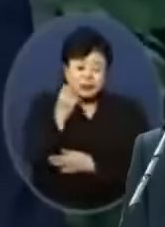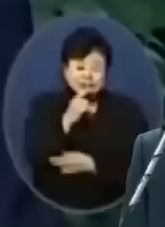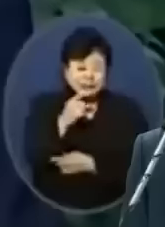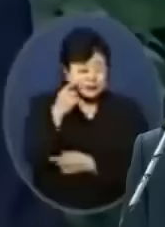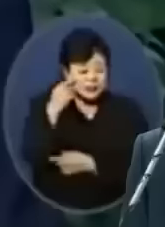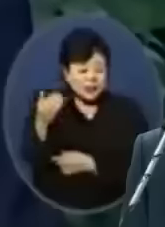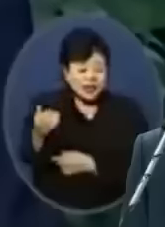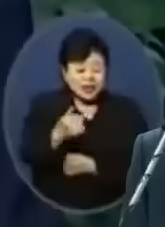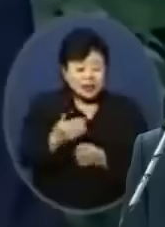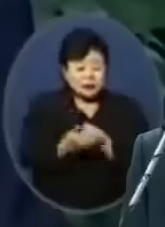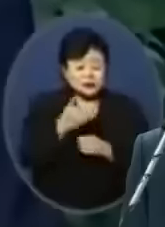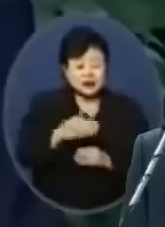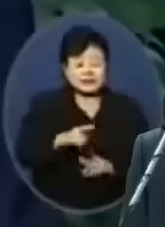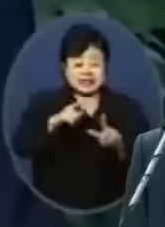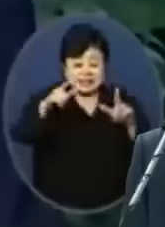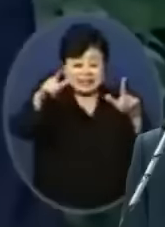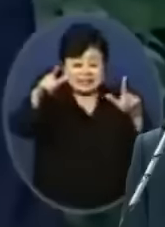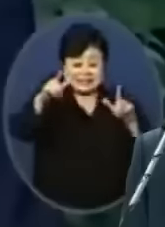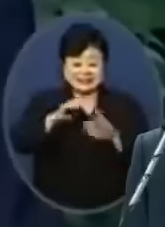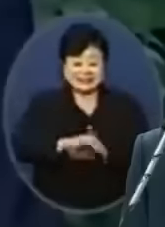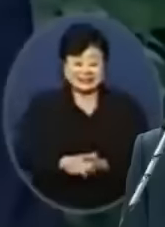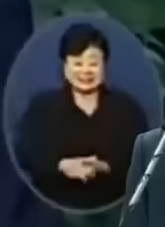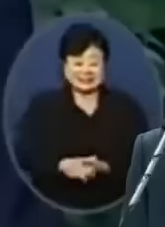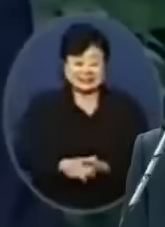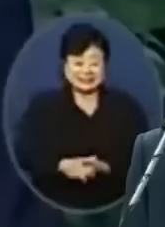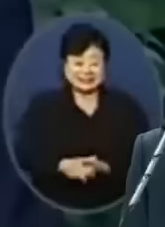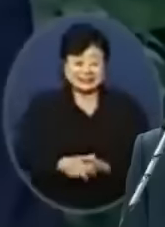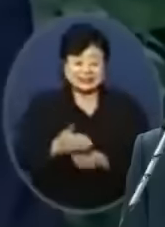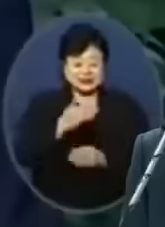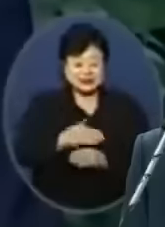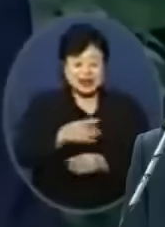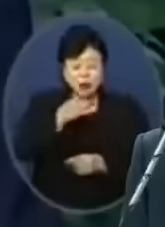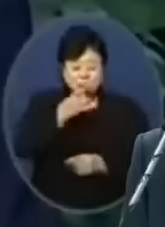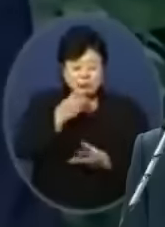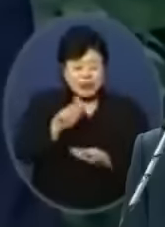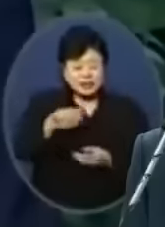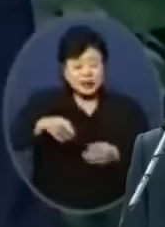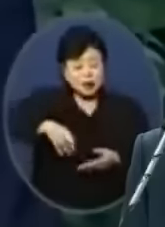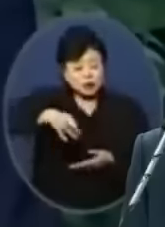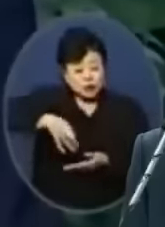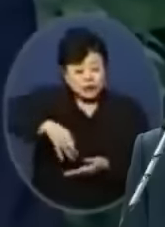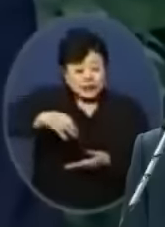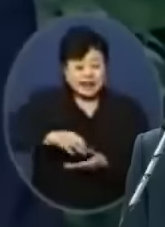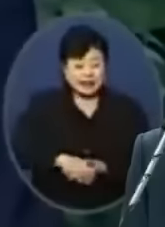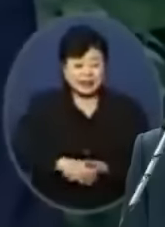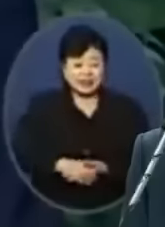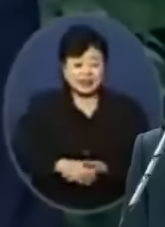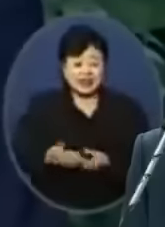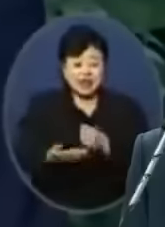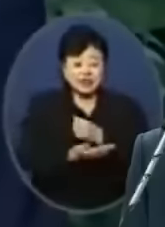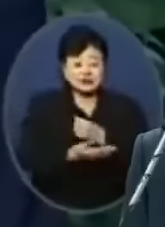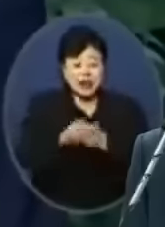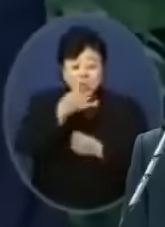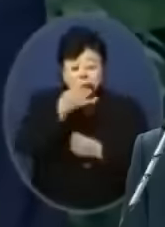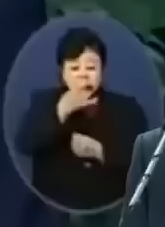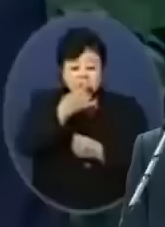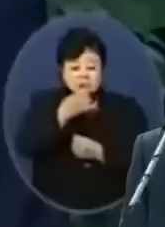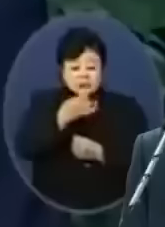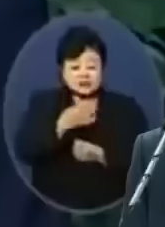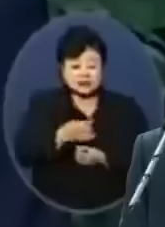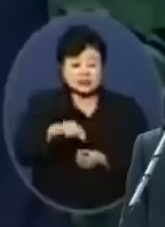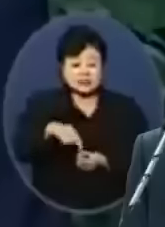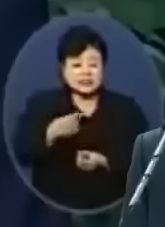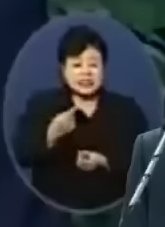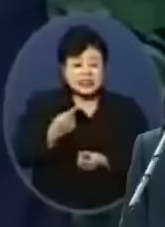하는데 추수감사절은 추수할 곡식을 많이 거두었는데 그 추수할 곡식이